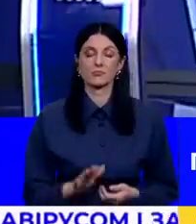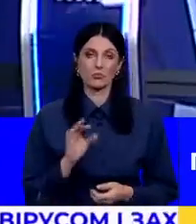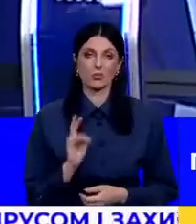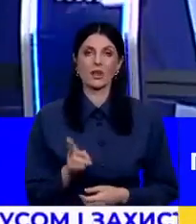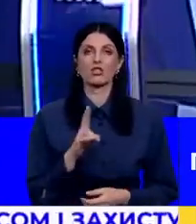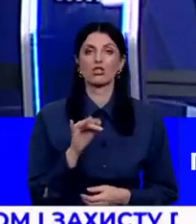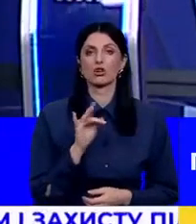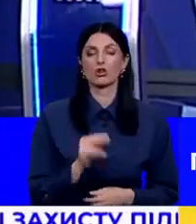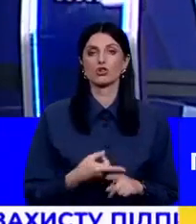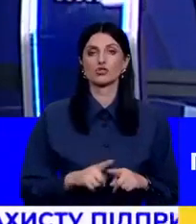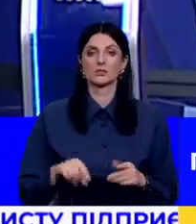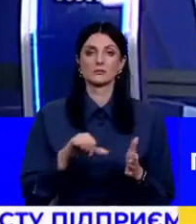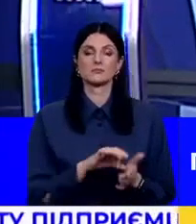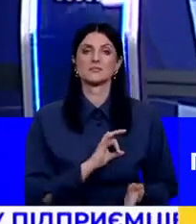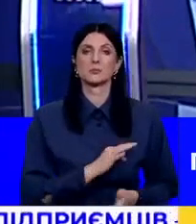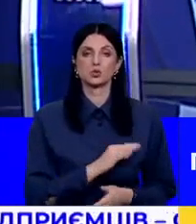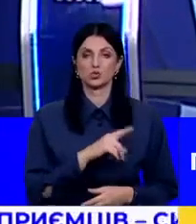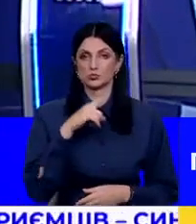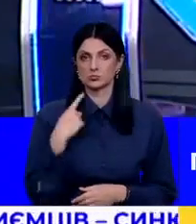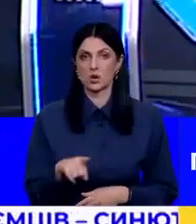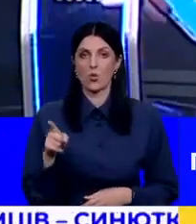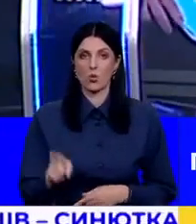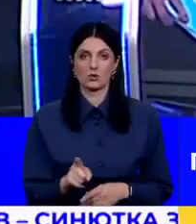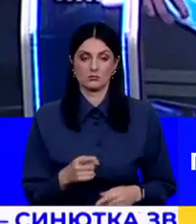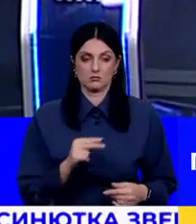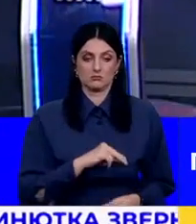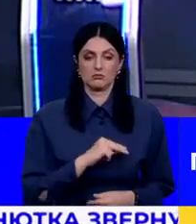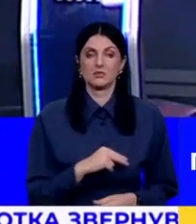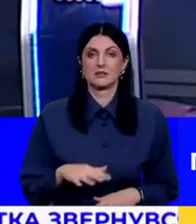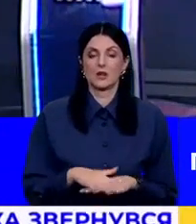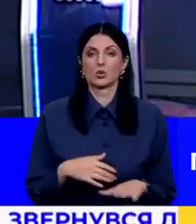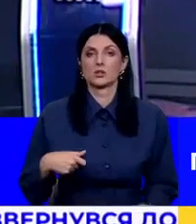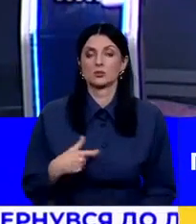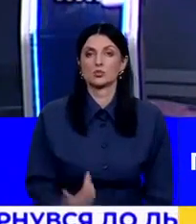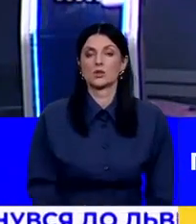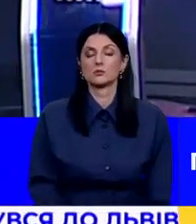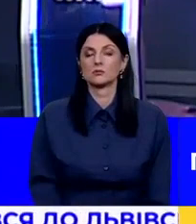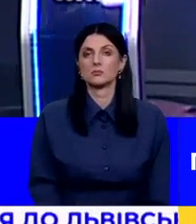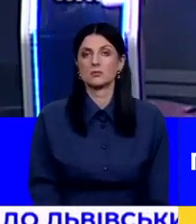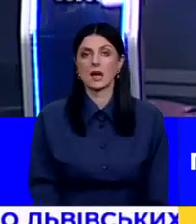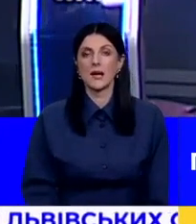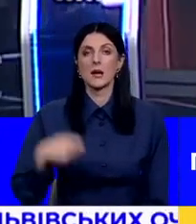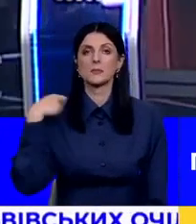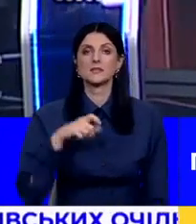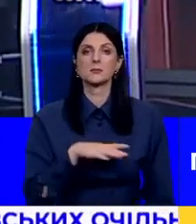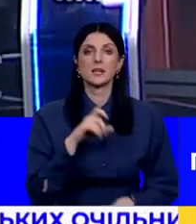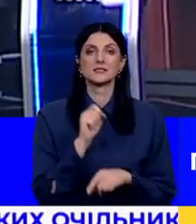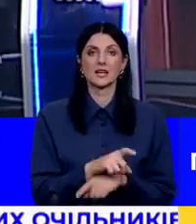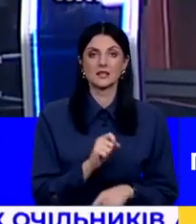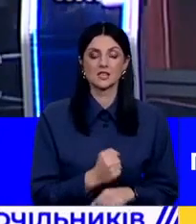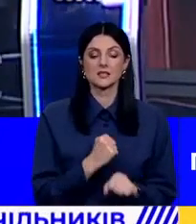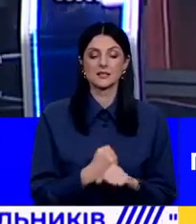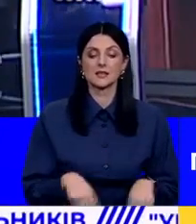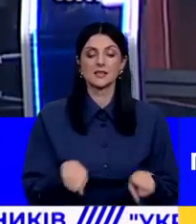это представитель спецслужб Российской Федерации, но он действующий народный депутат. И президента была задача сделать так,